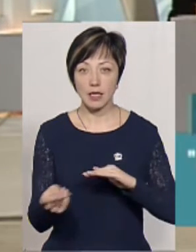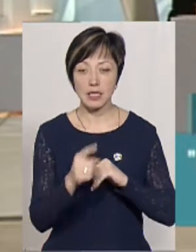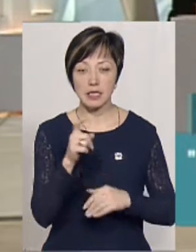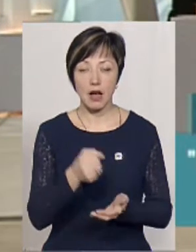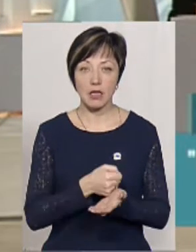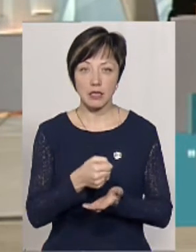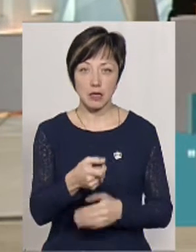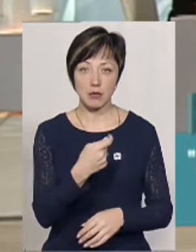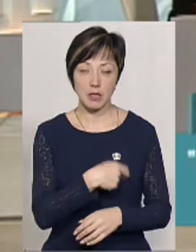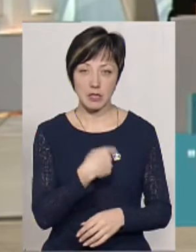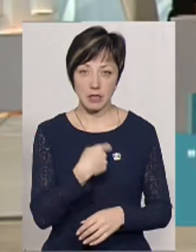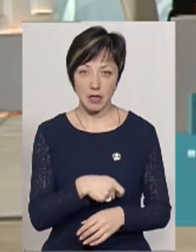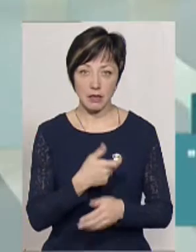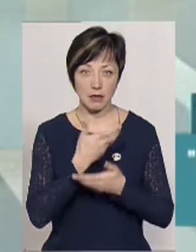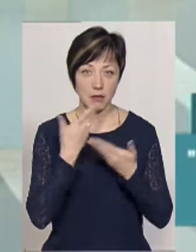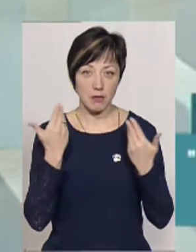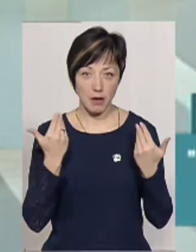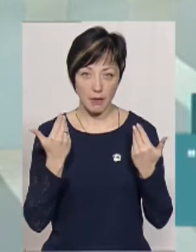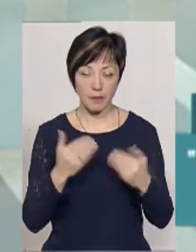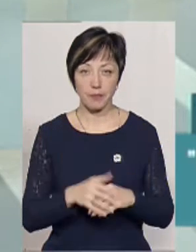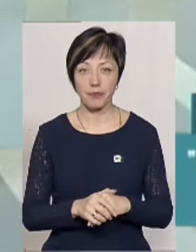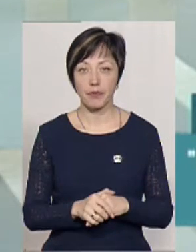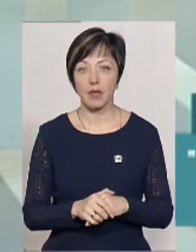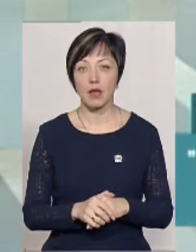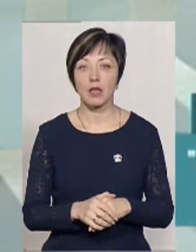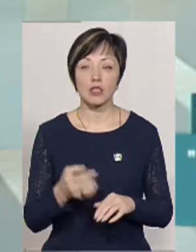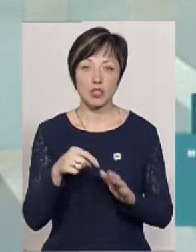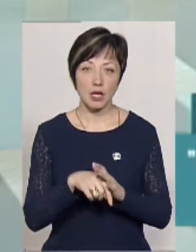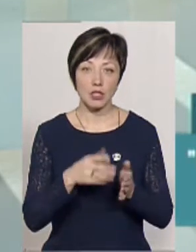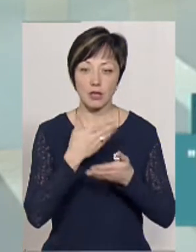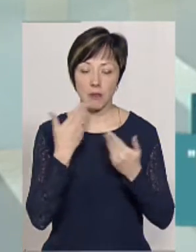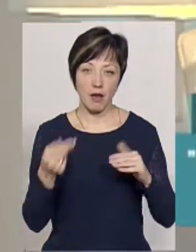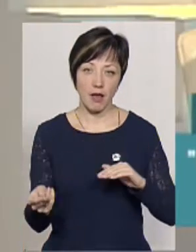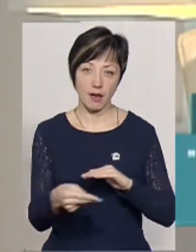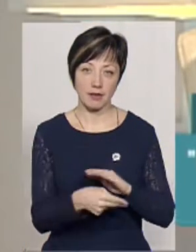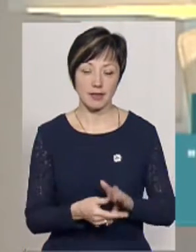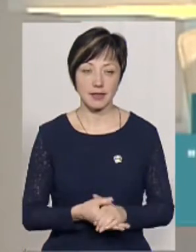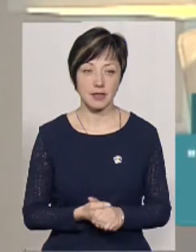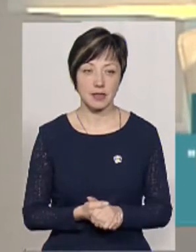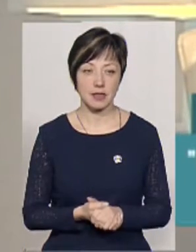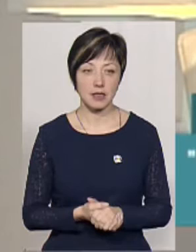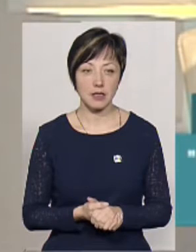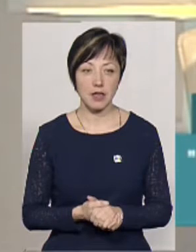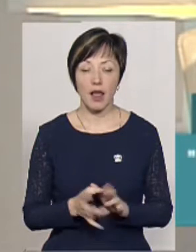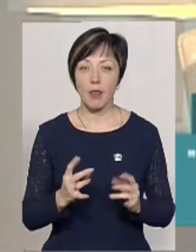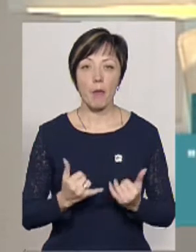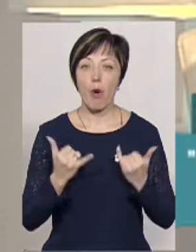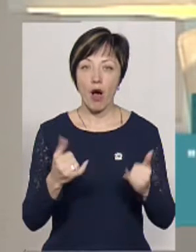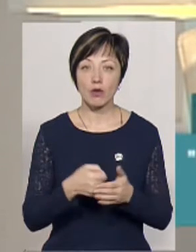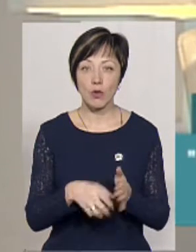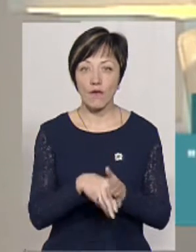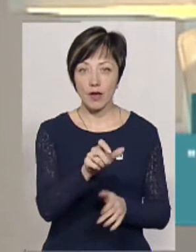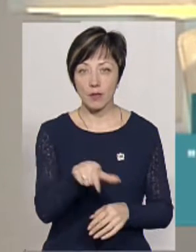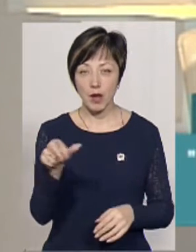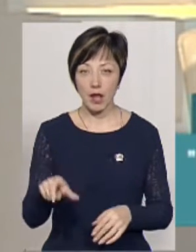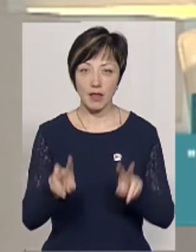кандидата в президенти. Тому що кандидата в президенти немає. Тобто немає, значить, і немає за нього агітації. А от неповагою до виборців назвав